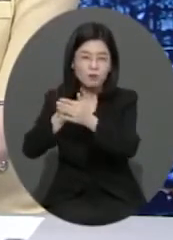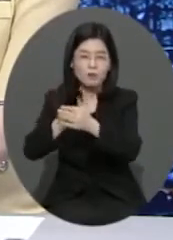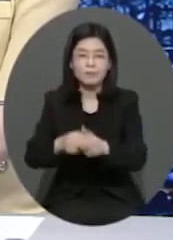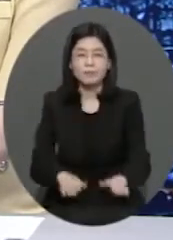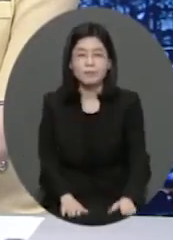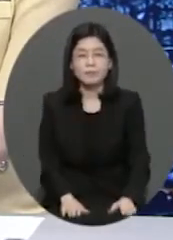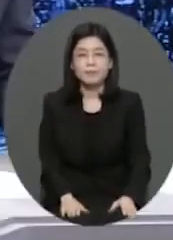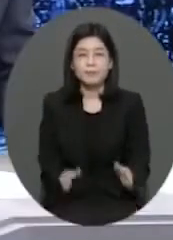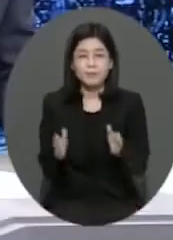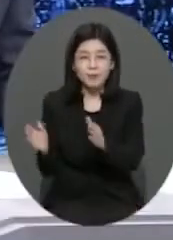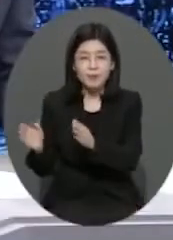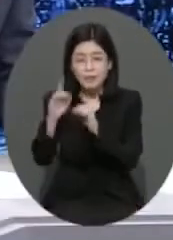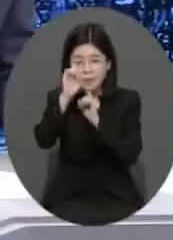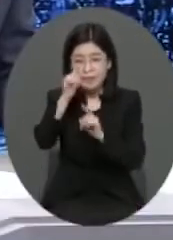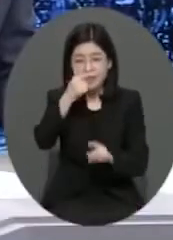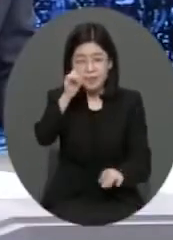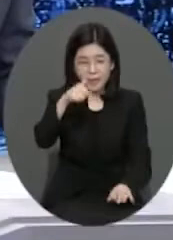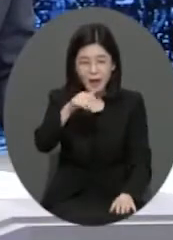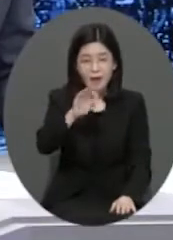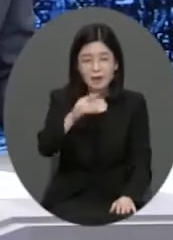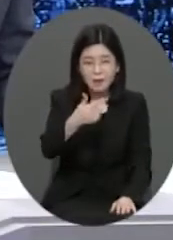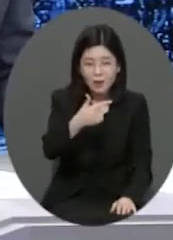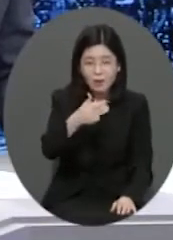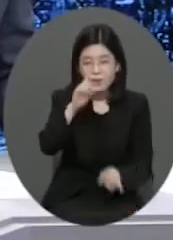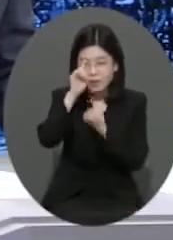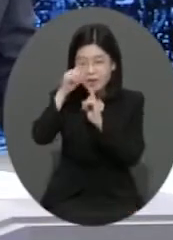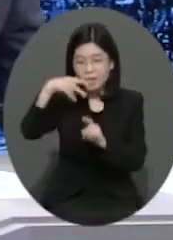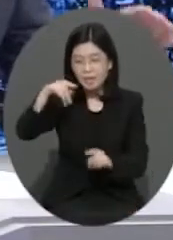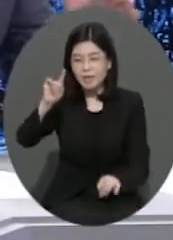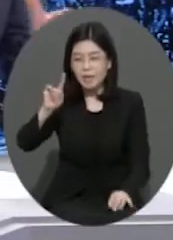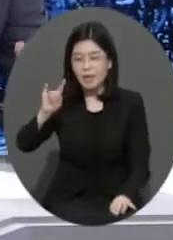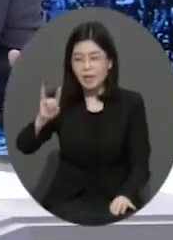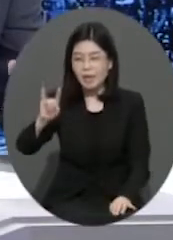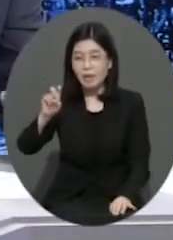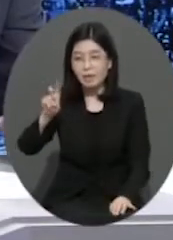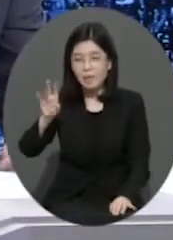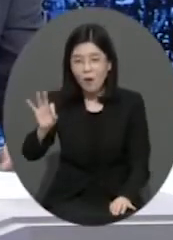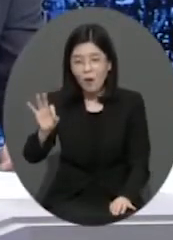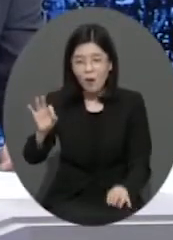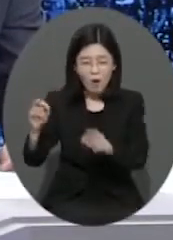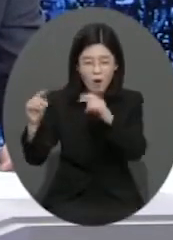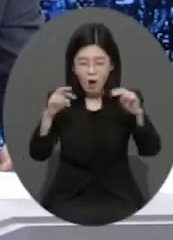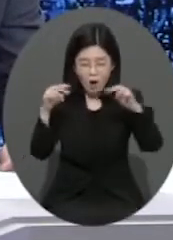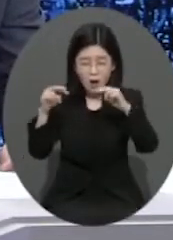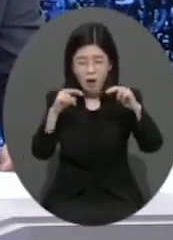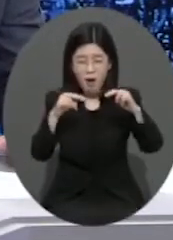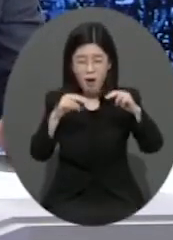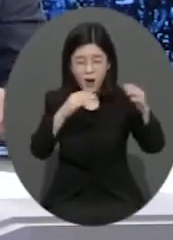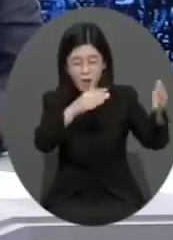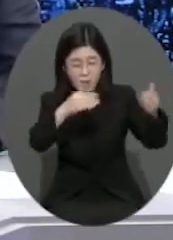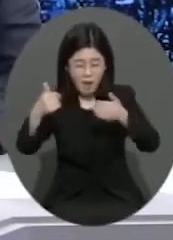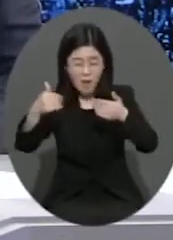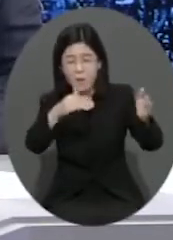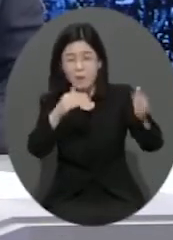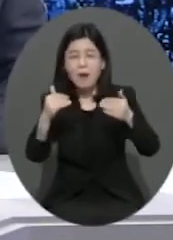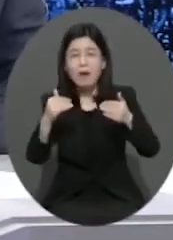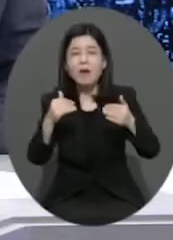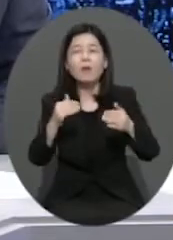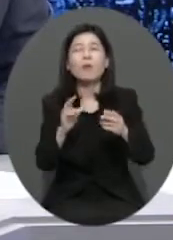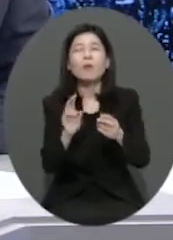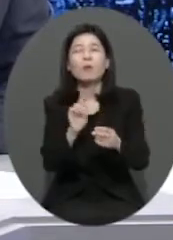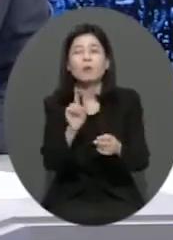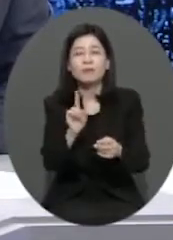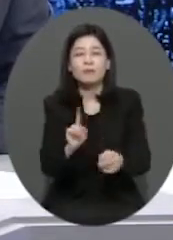점점 뜨거워지는 것의 두 후보에 대한 대세 후보 주위에서 때리기도 점차 이제 가열되는 것 같고 그래서 이제